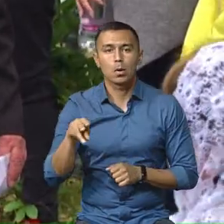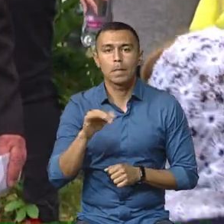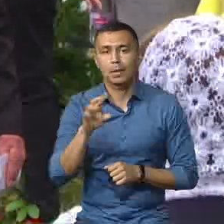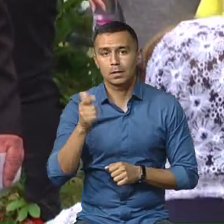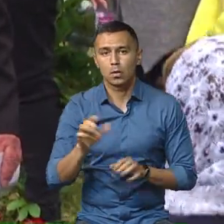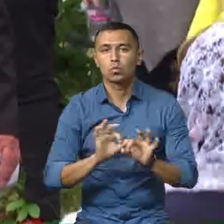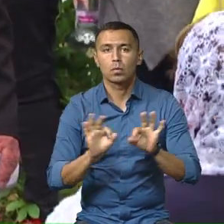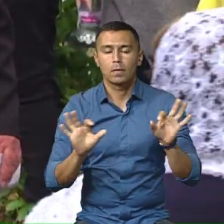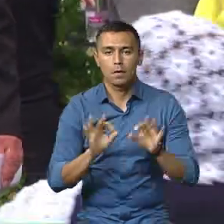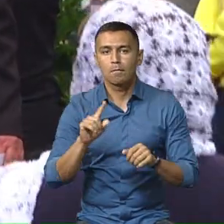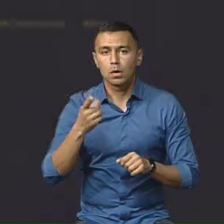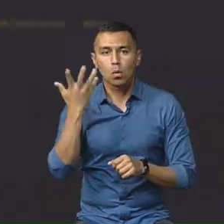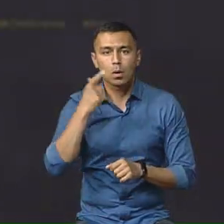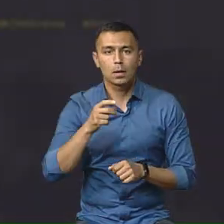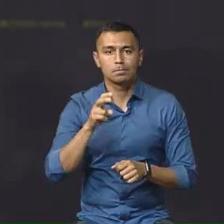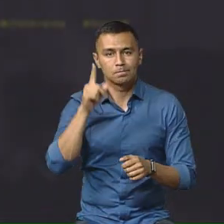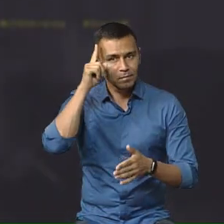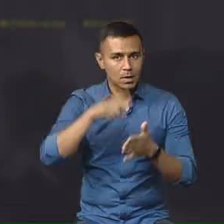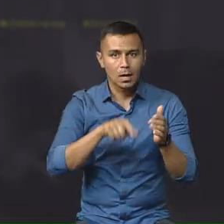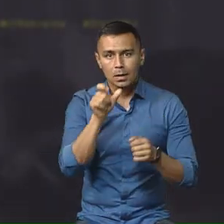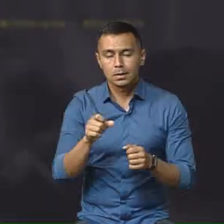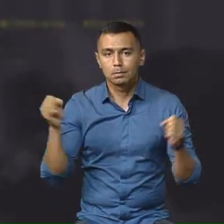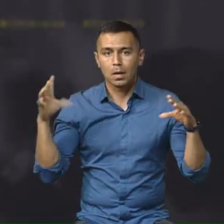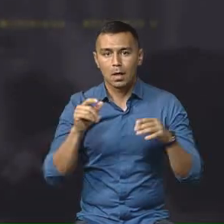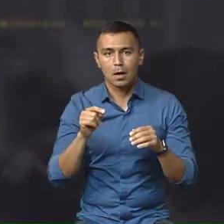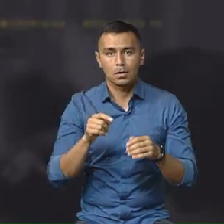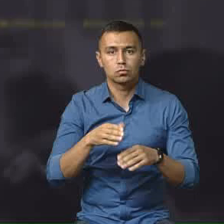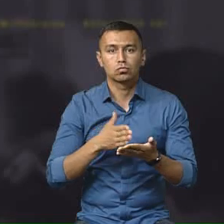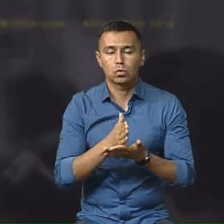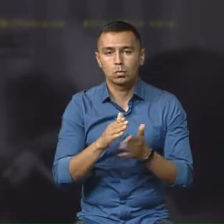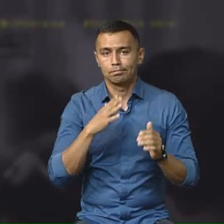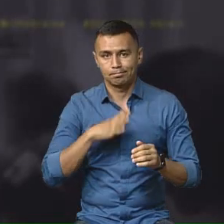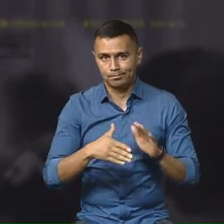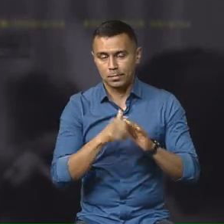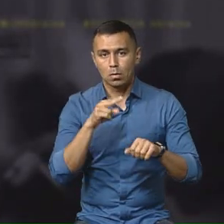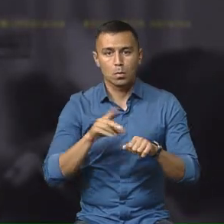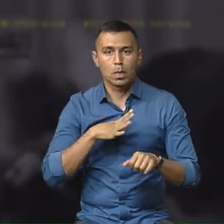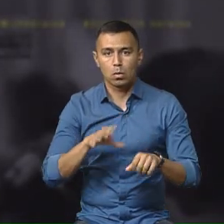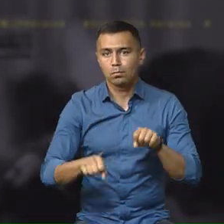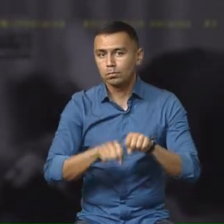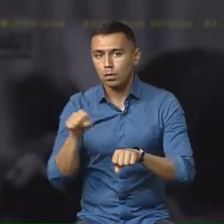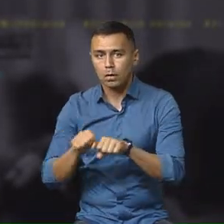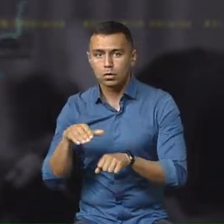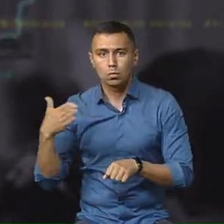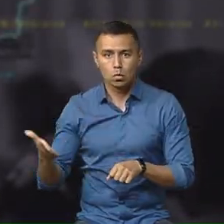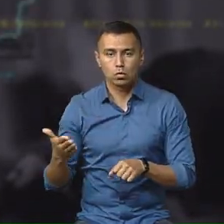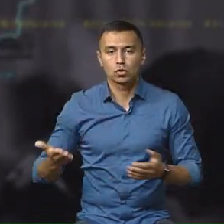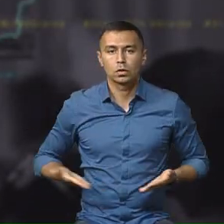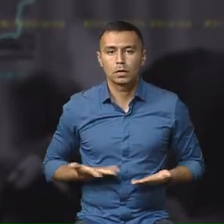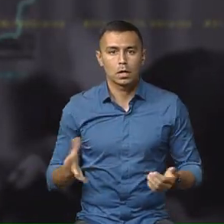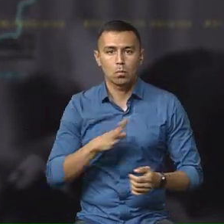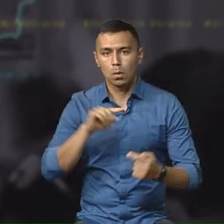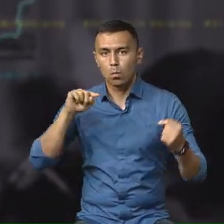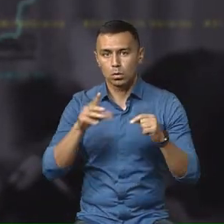Перегінець розповідає, вперше, коли прихожани зібрались на відправу, довелося викликати поліцію, аби не було провокацій з боку жителів, які були